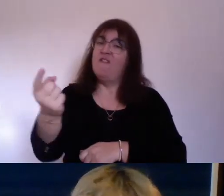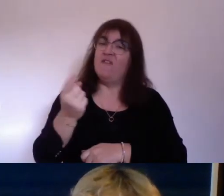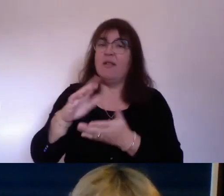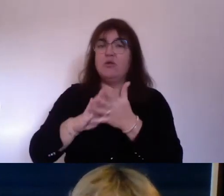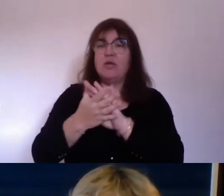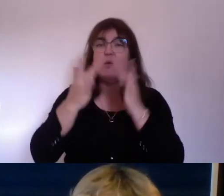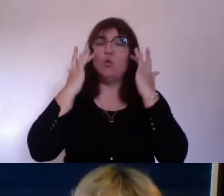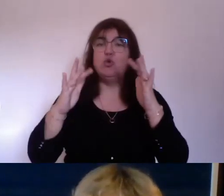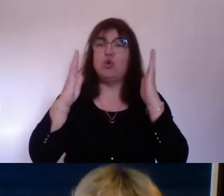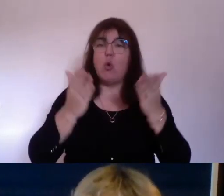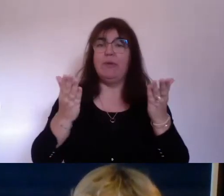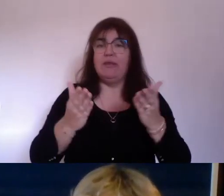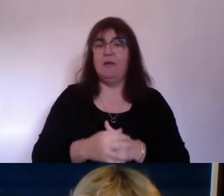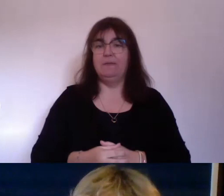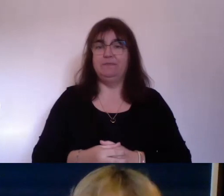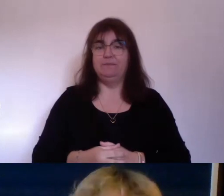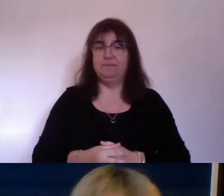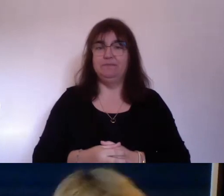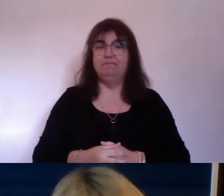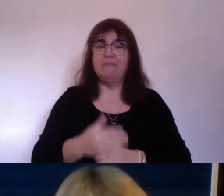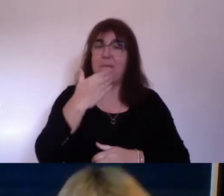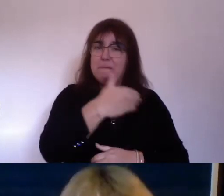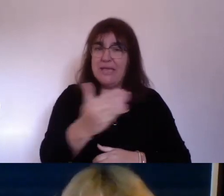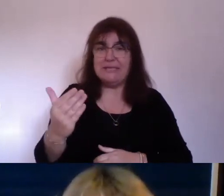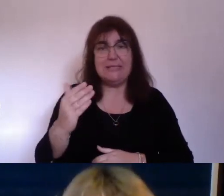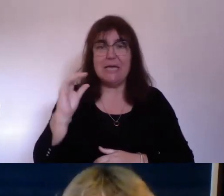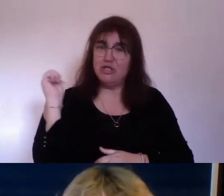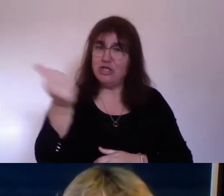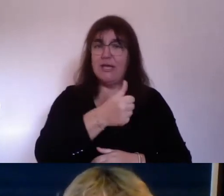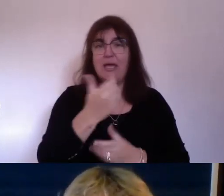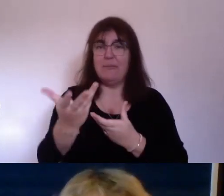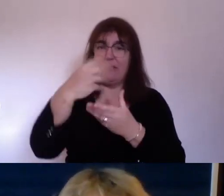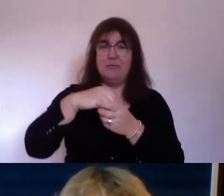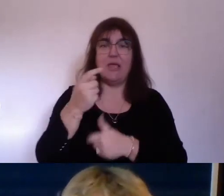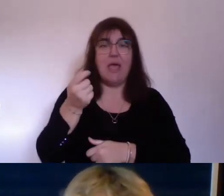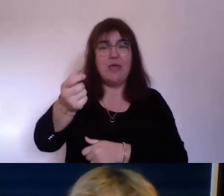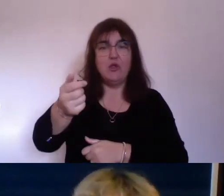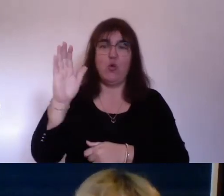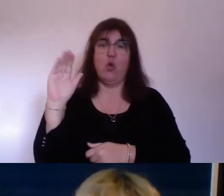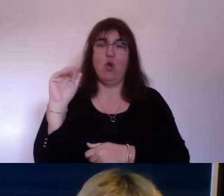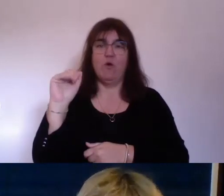tous. Un livre du musée aussi. Merci à tous. Merci. Et à bientôt. À bientôt.